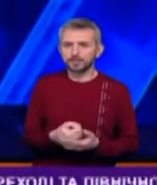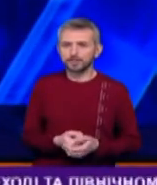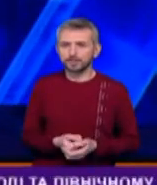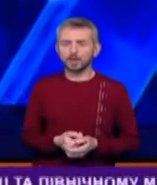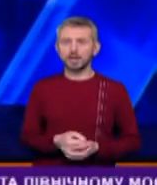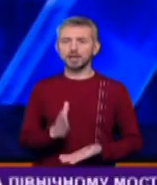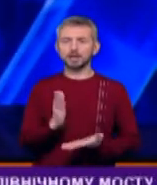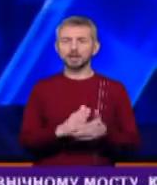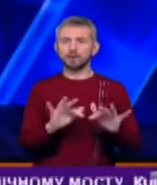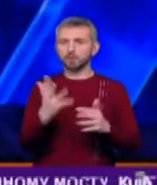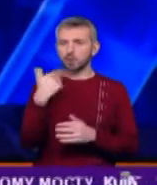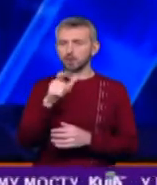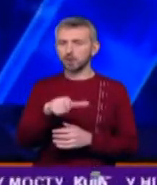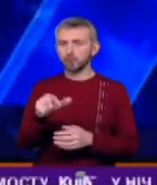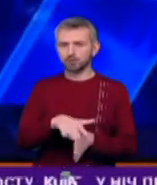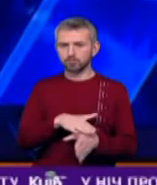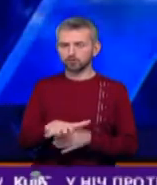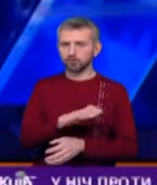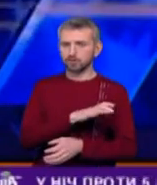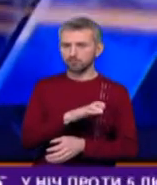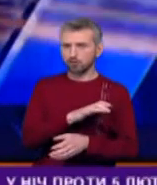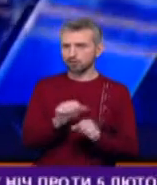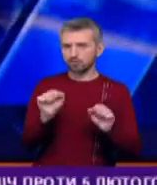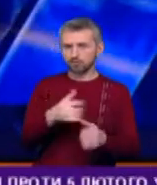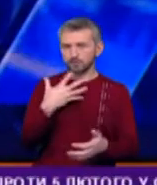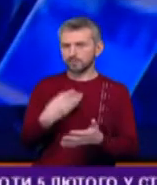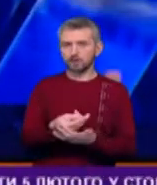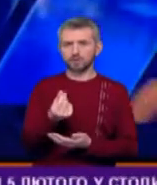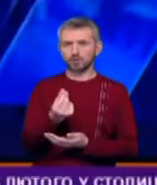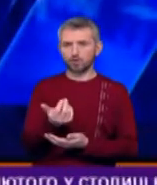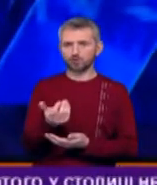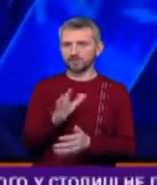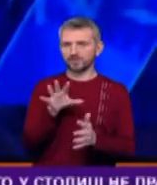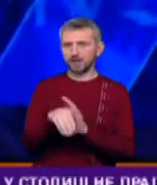Є випадки, коли люди є абсолютно заможні і можуть власні кошти взяти і